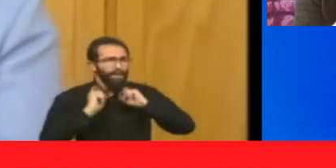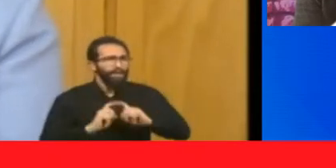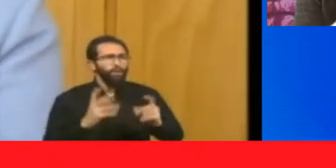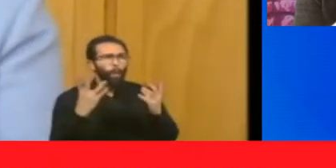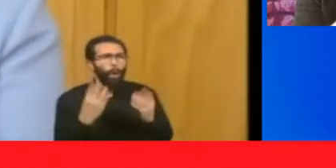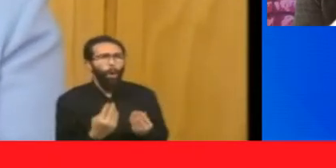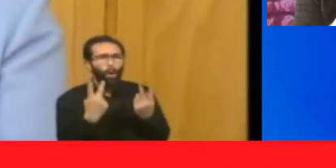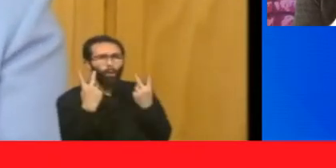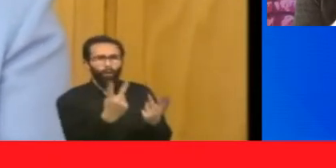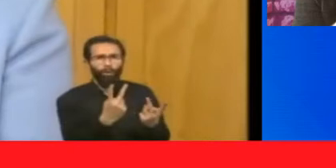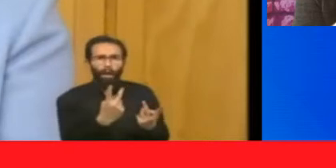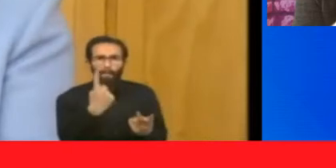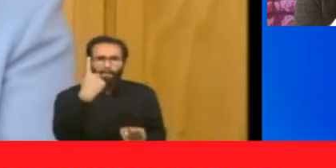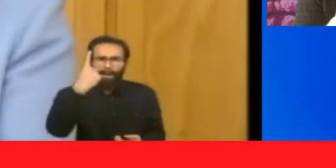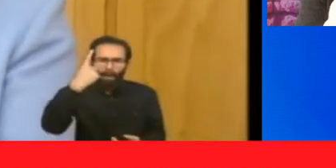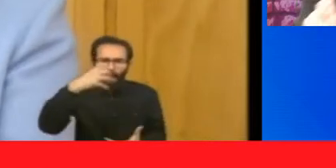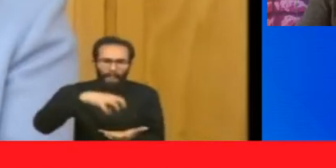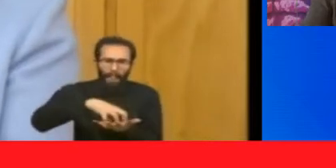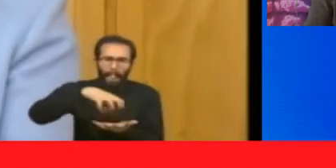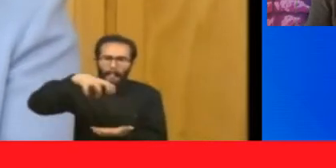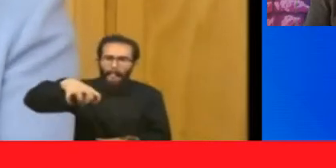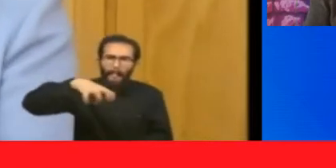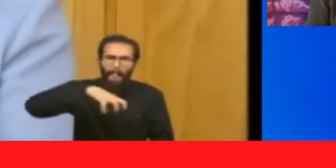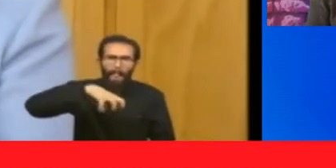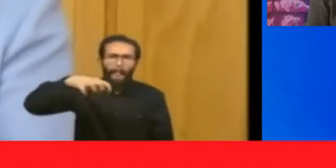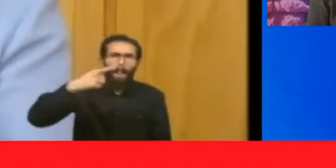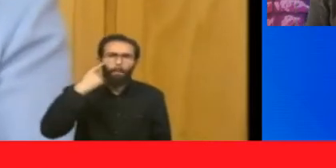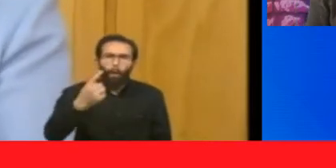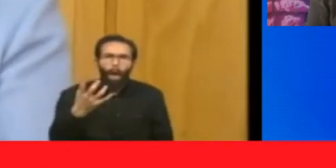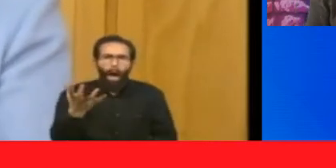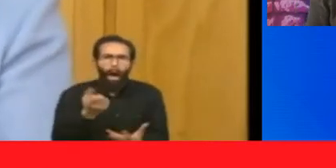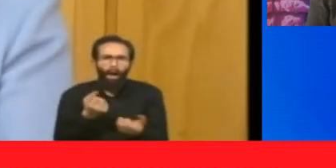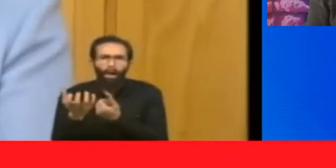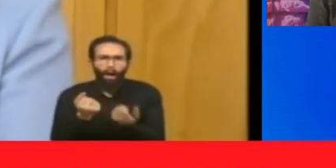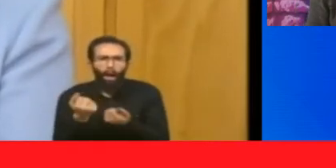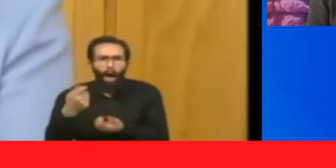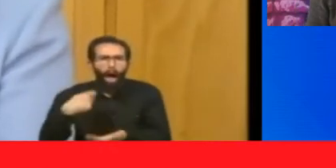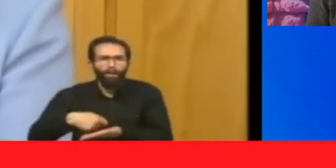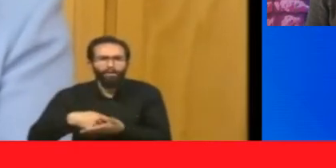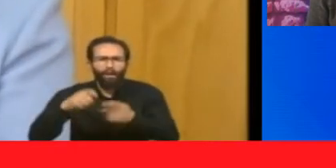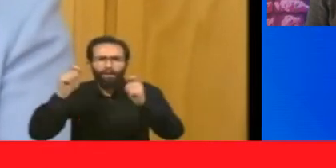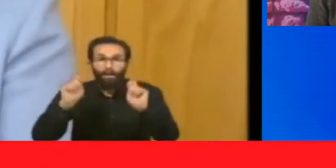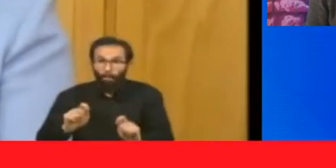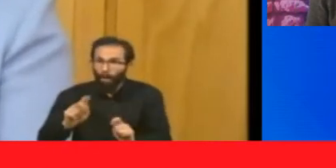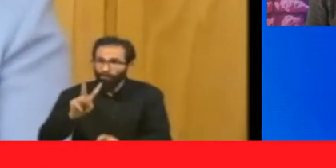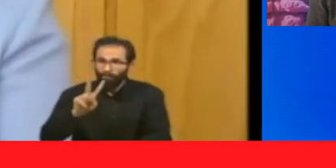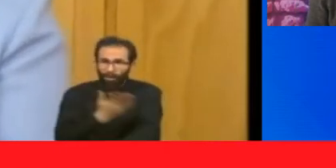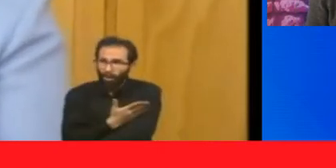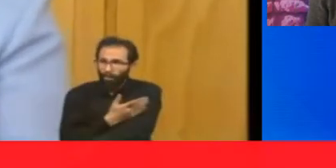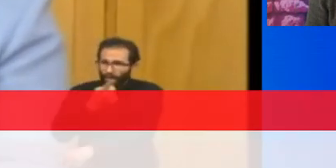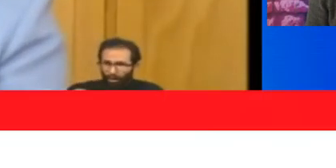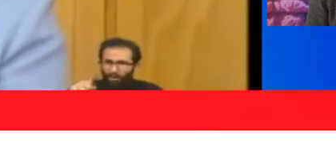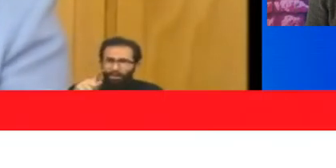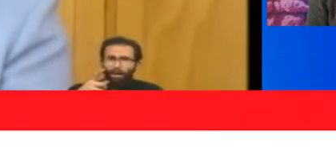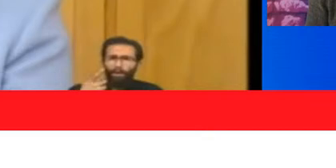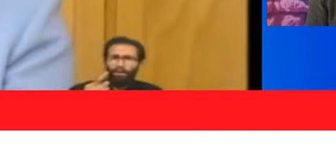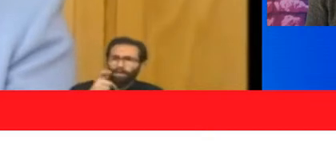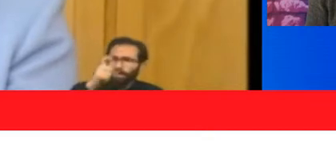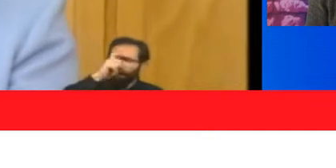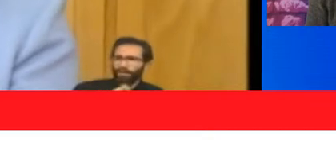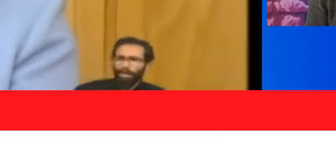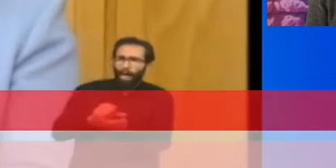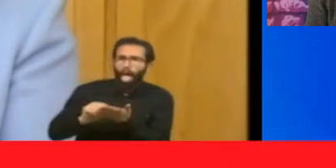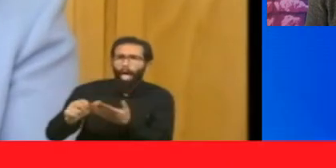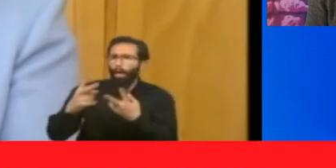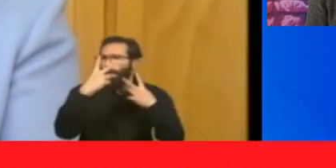meyve alan vatandaş, iş yerinde iliğine kadar sömürülen işçi ve artık iş bulamayan